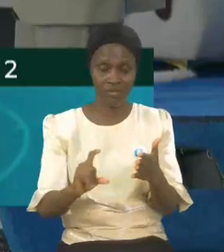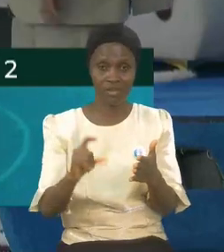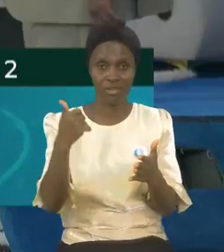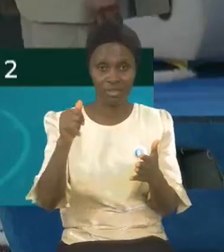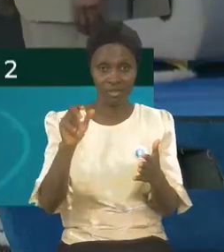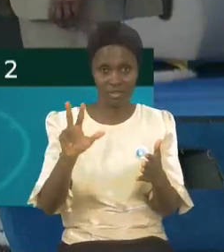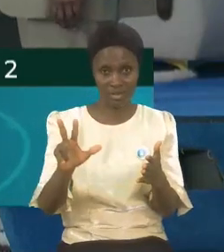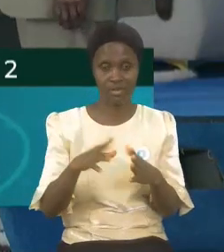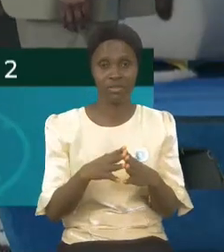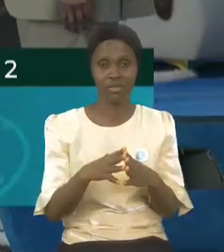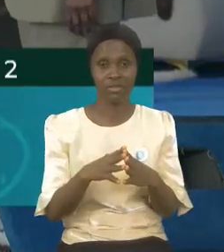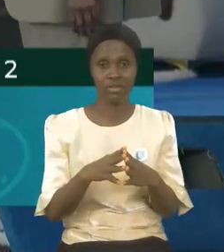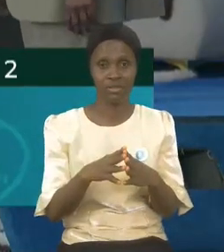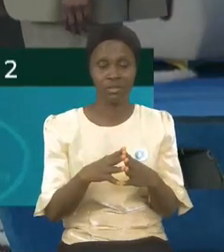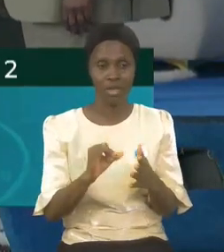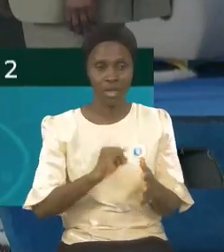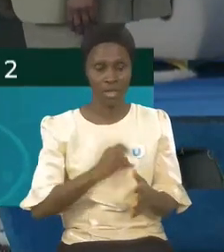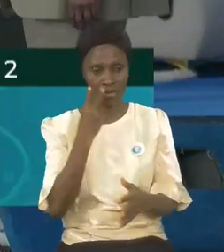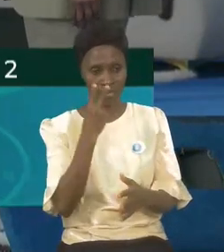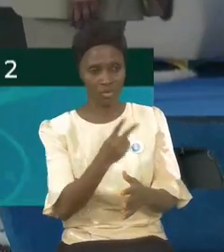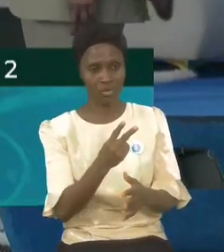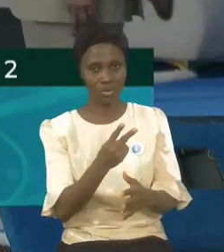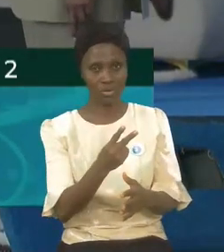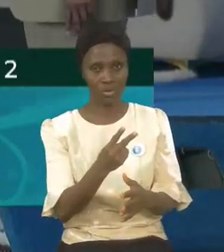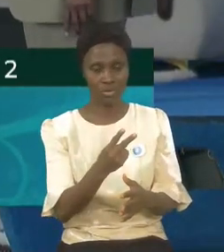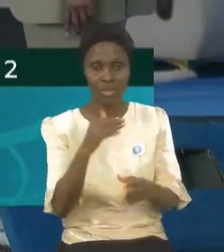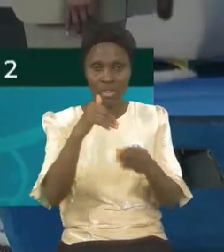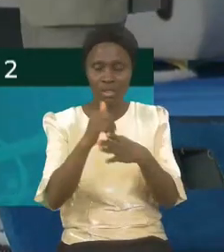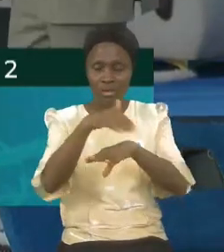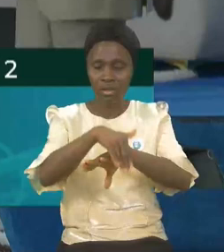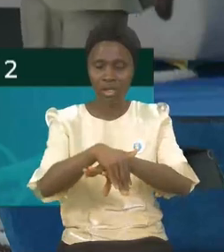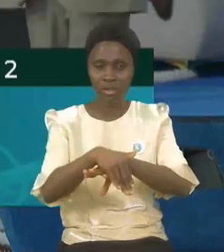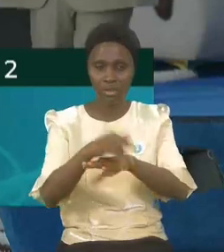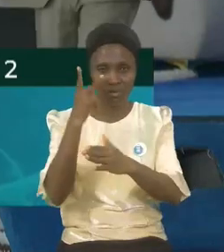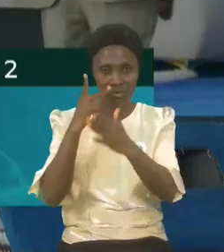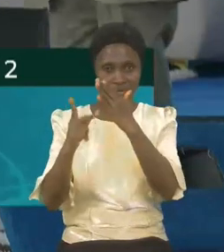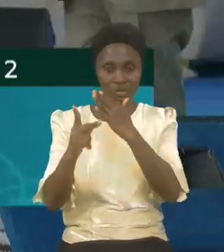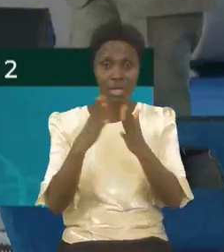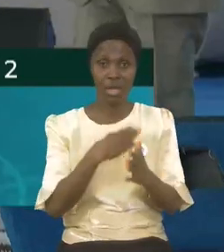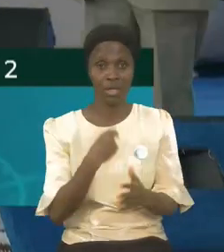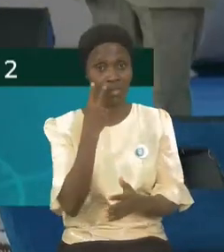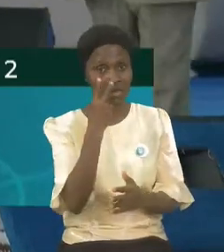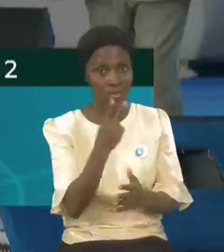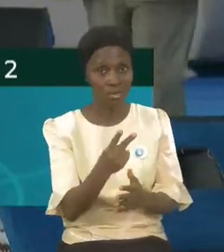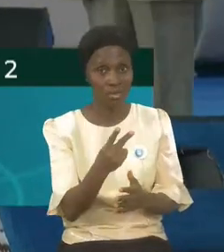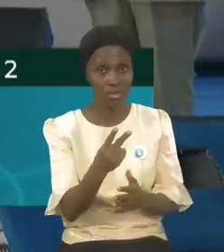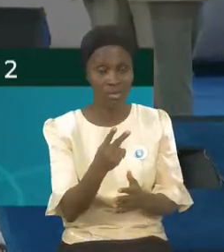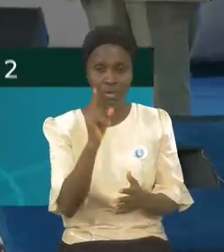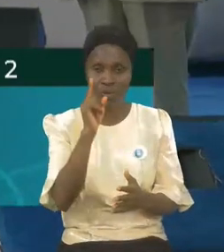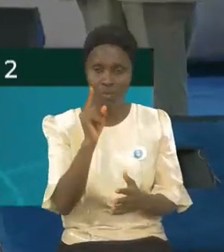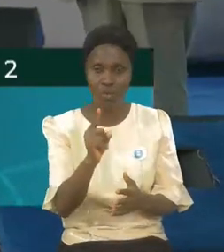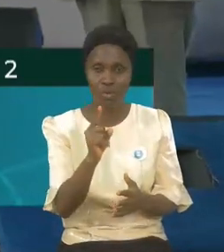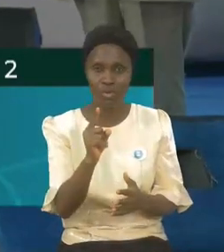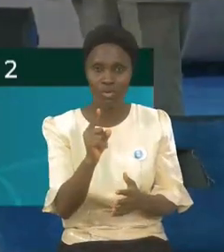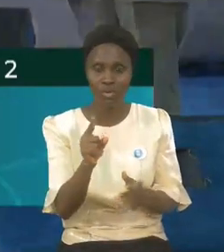Verset 13, Daniel 7, le verset 13. Je regardais